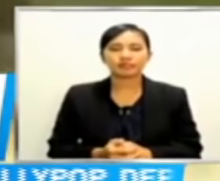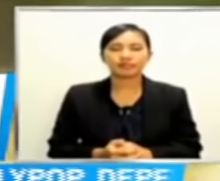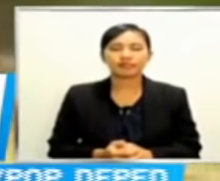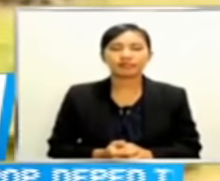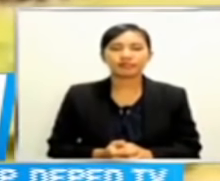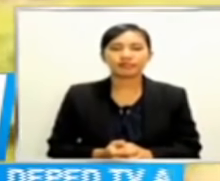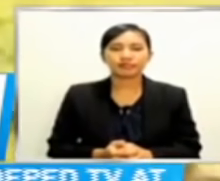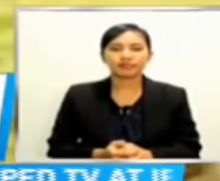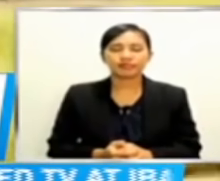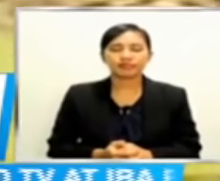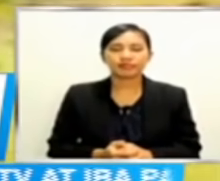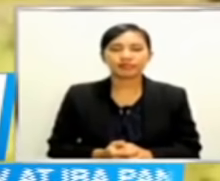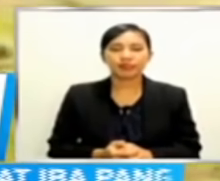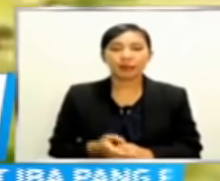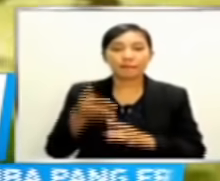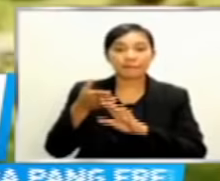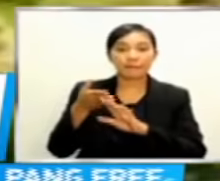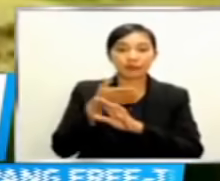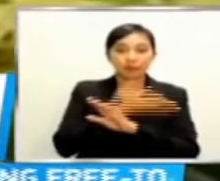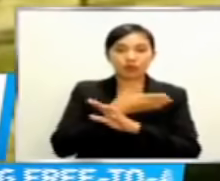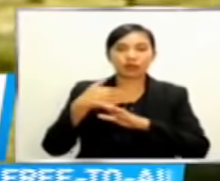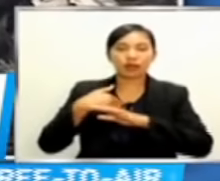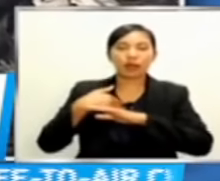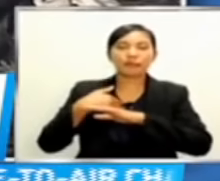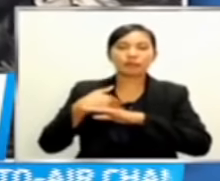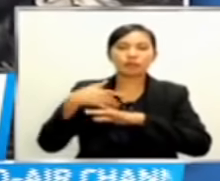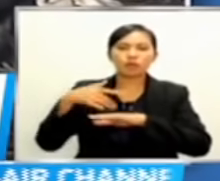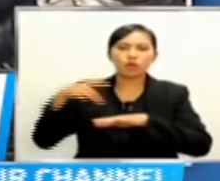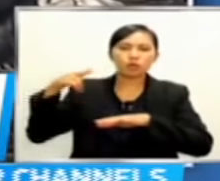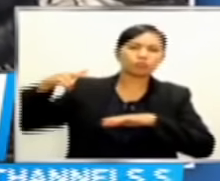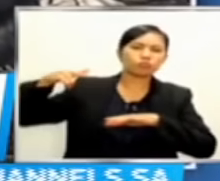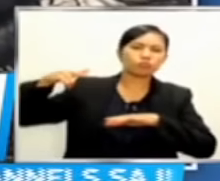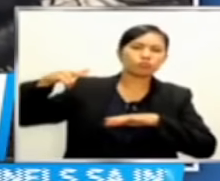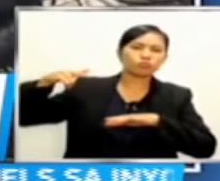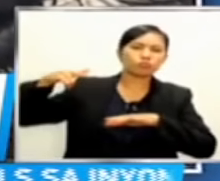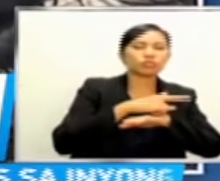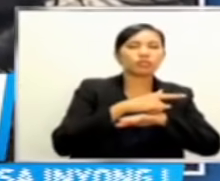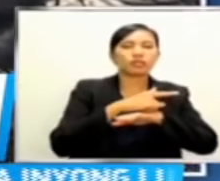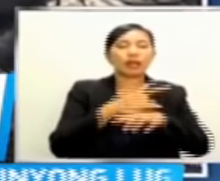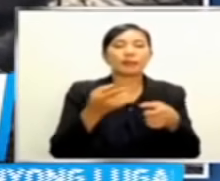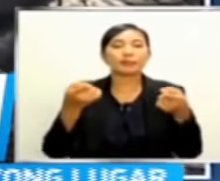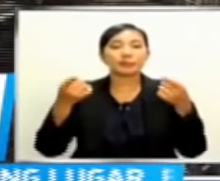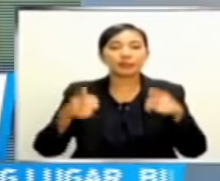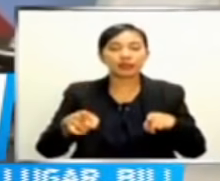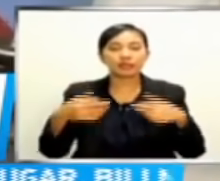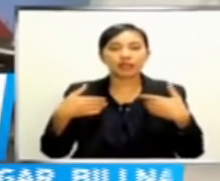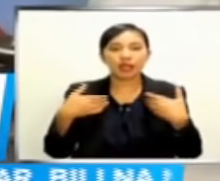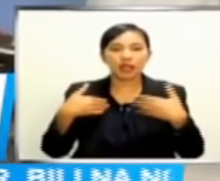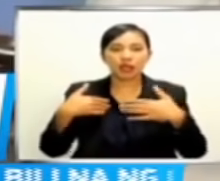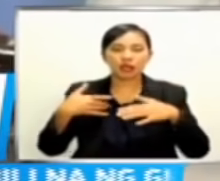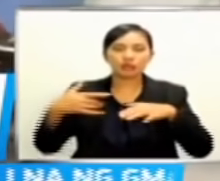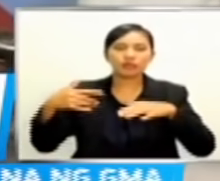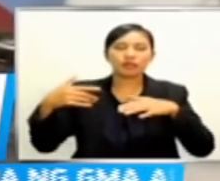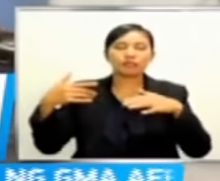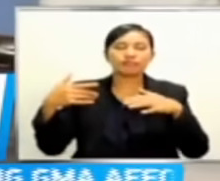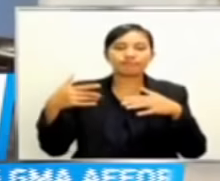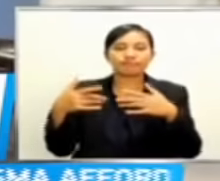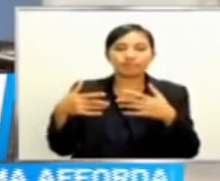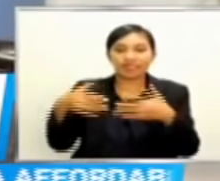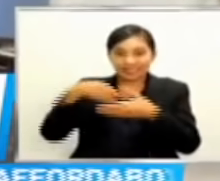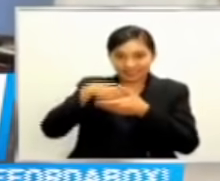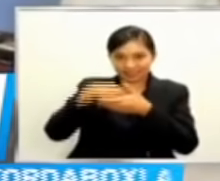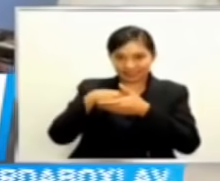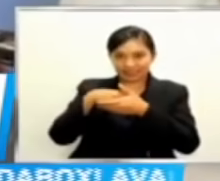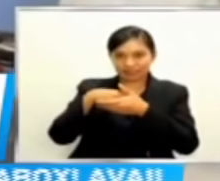Bago sila bumagsak, kumalubog daw muna ng malakas ang eroplano, kaya nagdikit-dikit sila sa loob. Kaya itong dito ko sa kanang braso ko, ma'am,